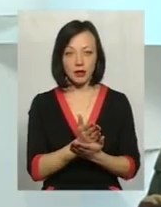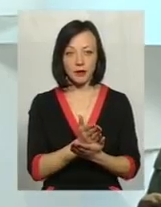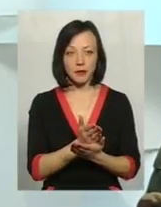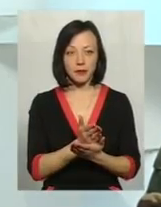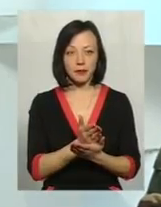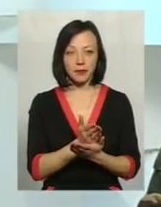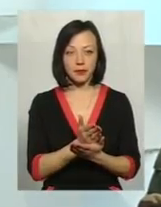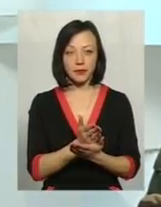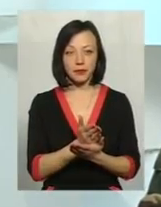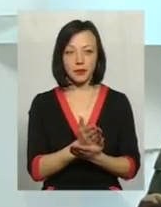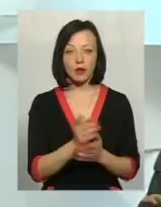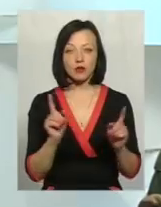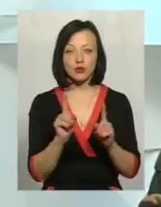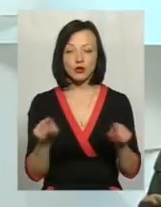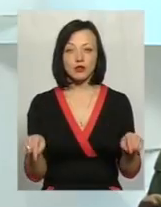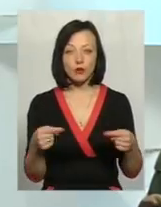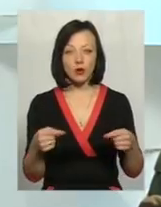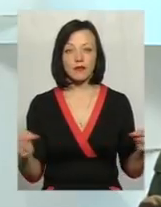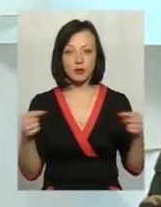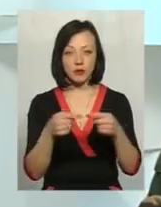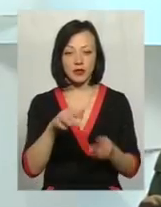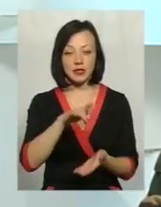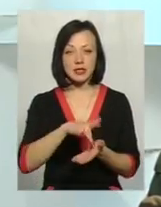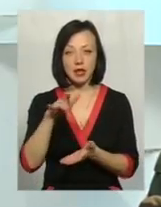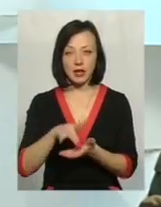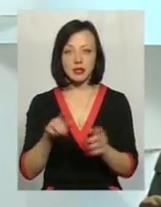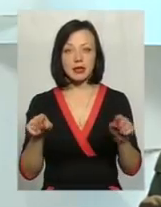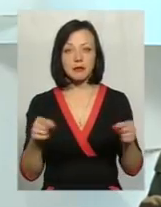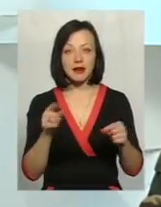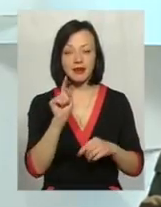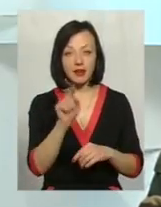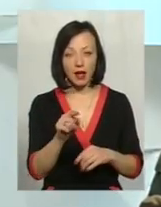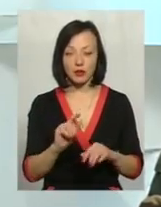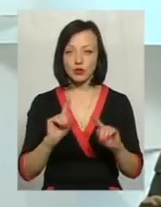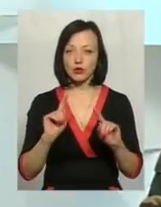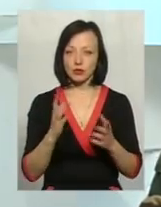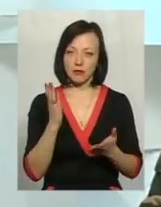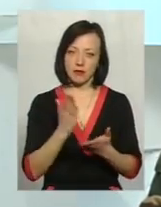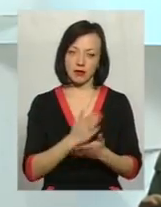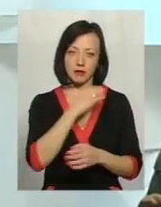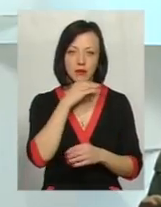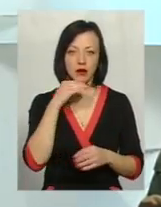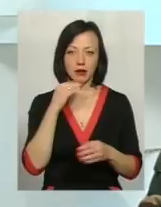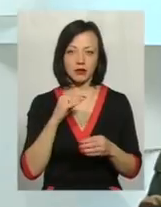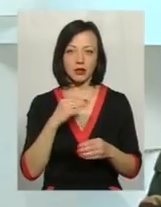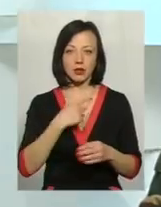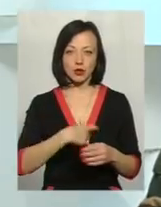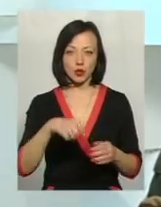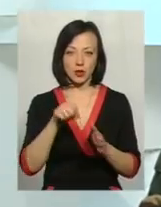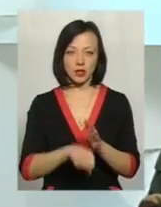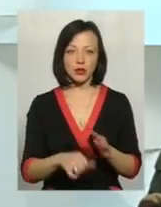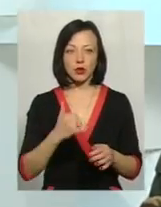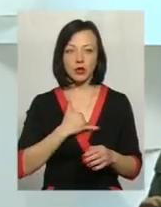державної політики, от, щодо створення відповідних центрів реабілітації, ми дуже будемо мати багато суїцидів. У